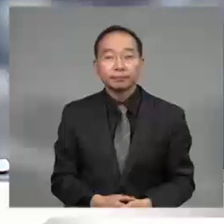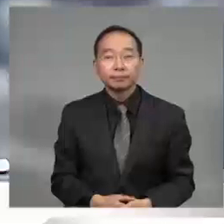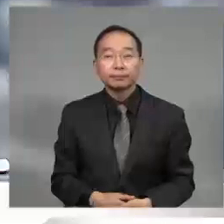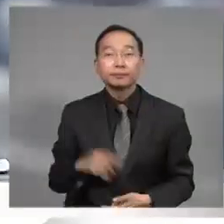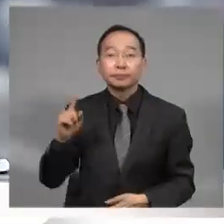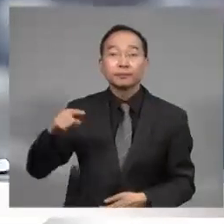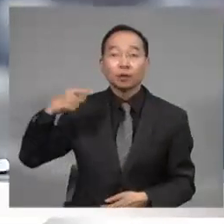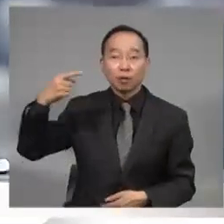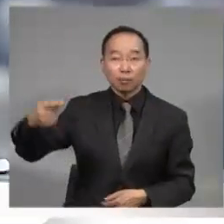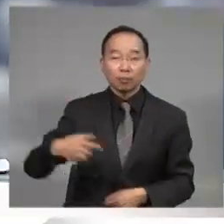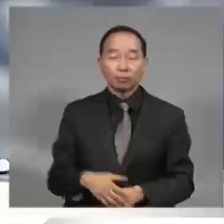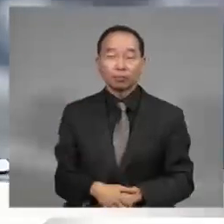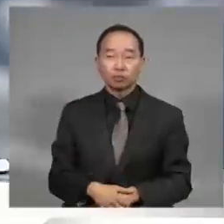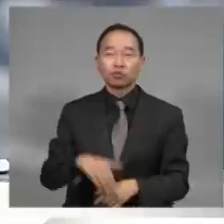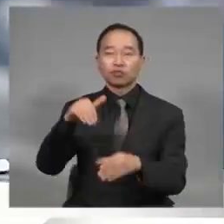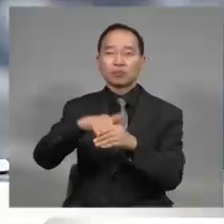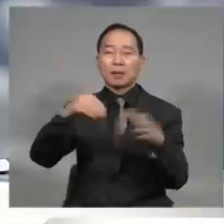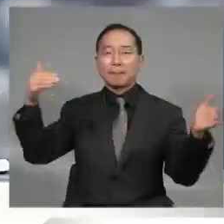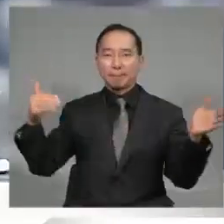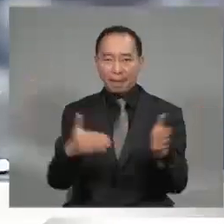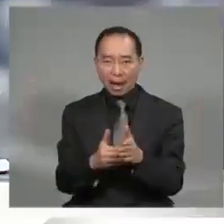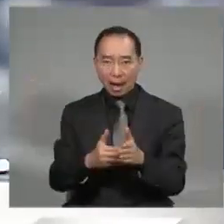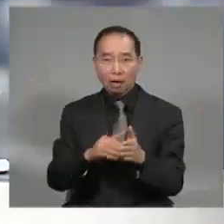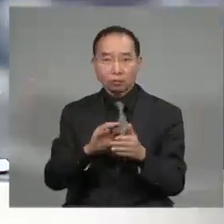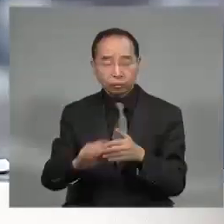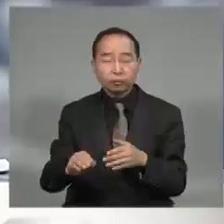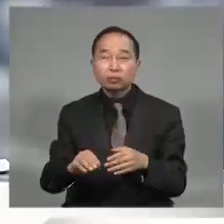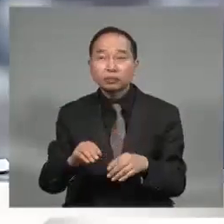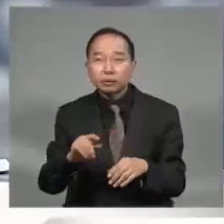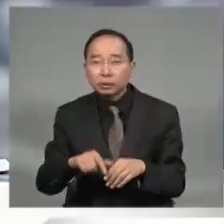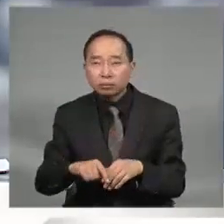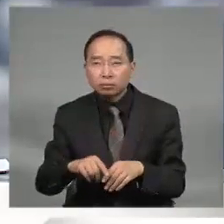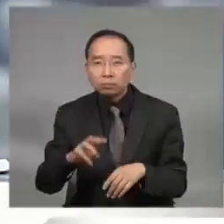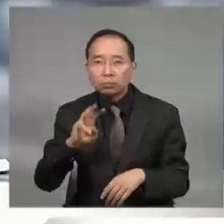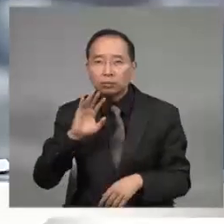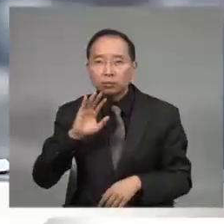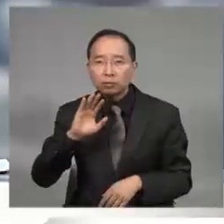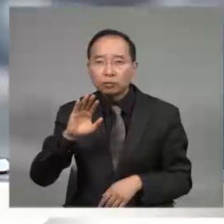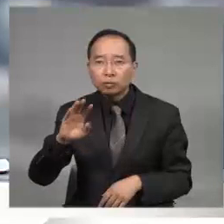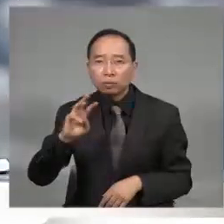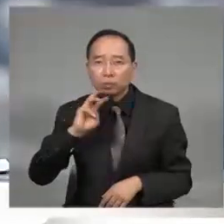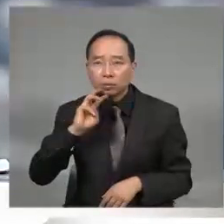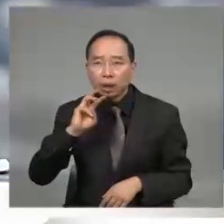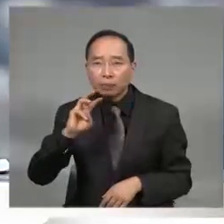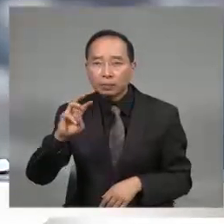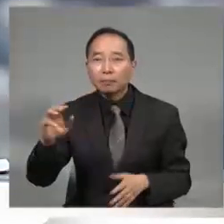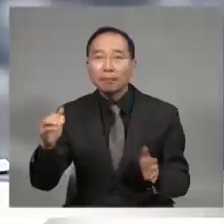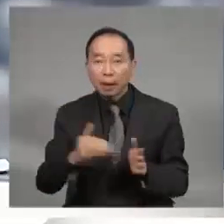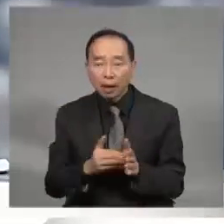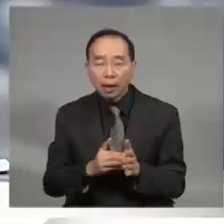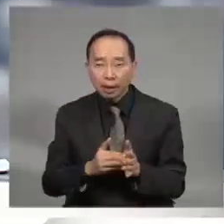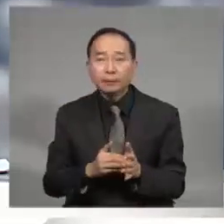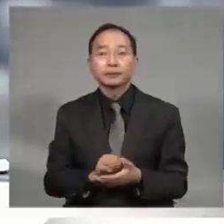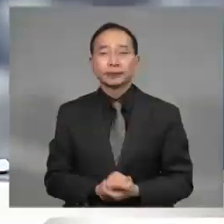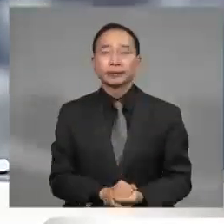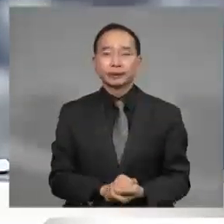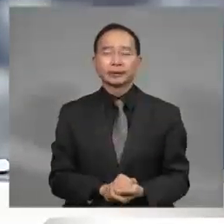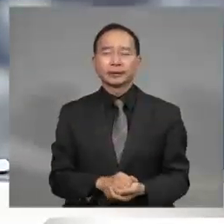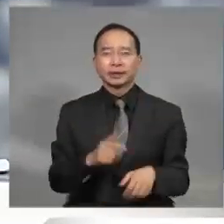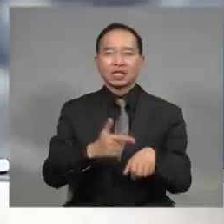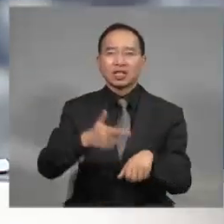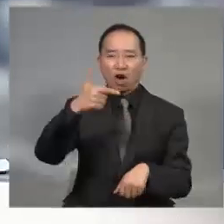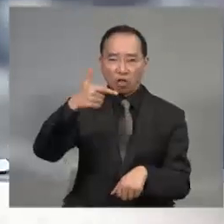자, 그러면은 저희가 이제 투표 마감된 지가 이제 30분이 거의 다 돼가거든요. 네. 다시 한번 좀 짚어드리도록 하겠습니다. 6시,